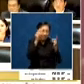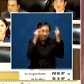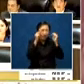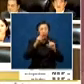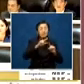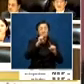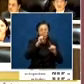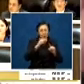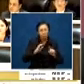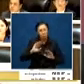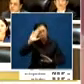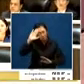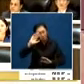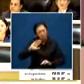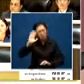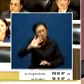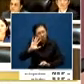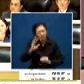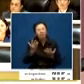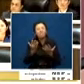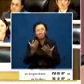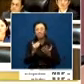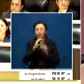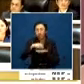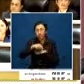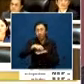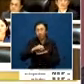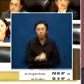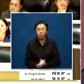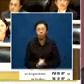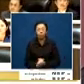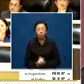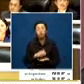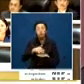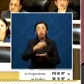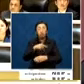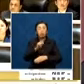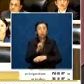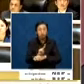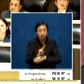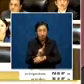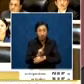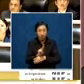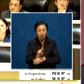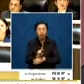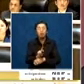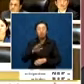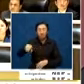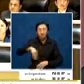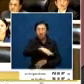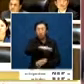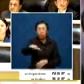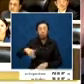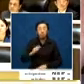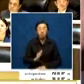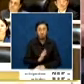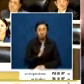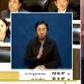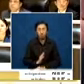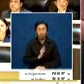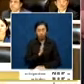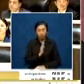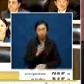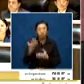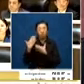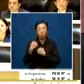ป็นสารรัฐธรรมนูญอะไรซึ่งไม่ได้แยแสอะไรกับประชาชนเลยเนี่ยแล้วก็เพียงแต่ว่ามันก็จะแบบว่าเขาก็แบบว่าถ้าเราบอกว่าเดี๋ยวปะ